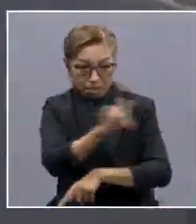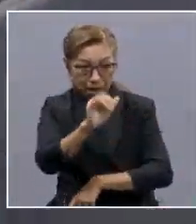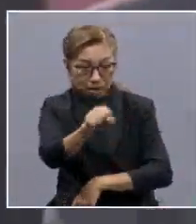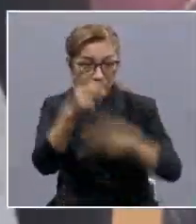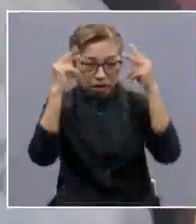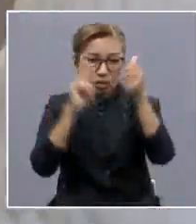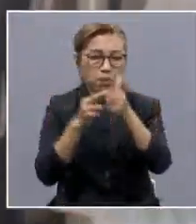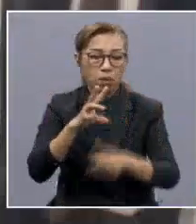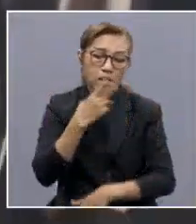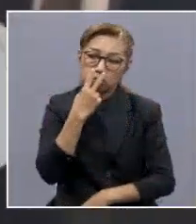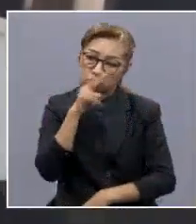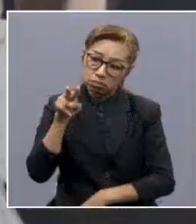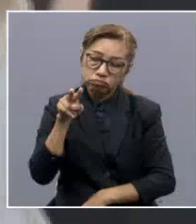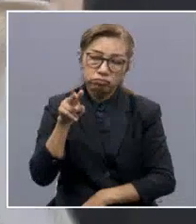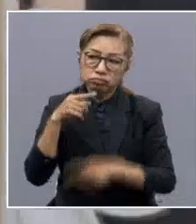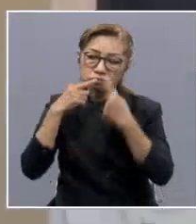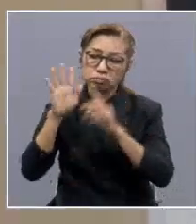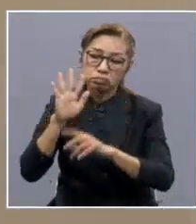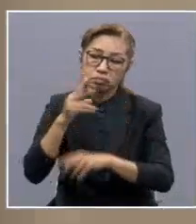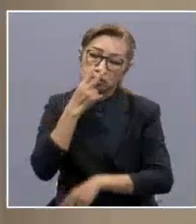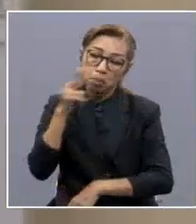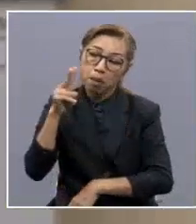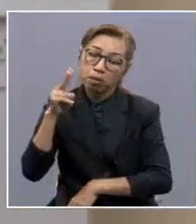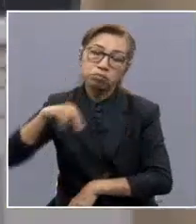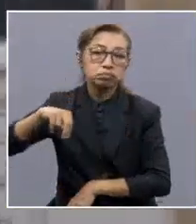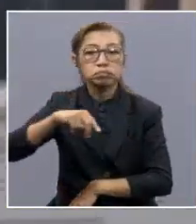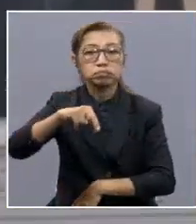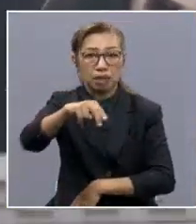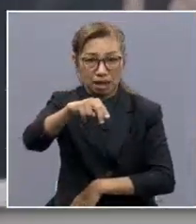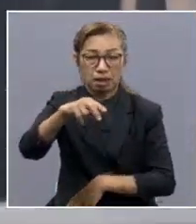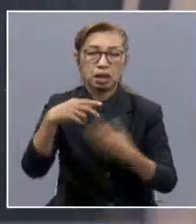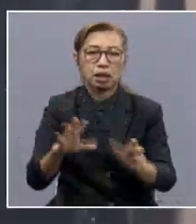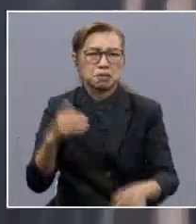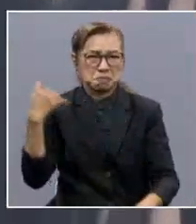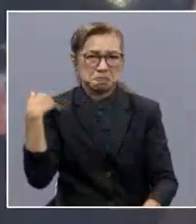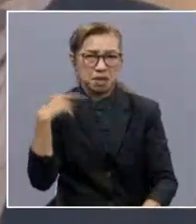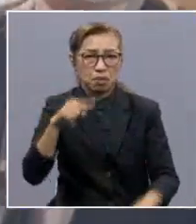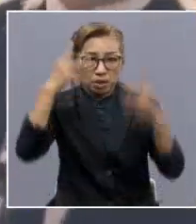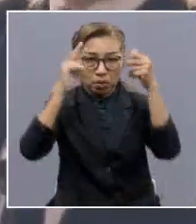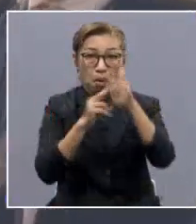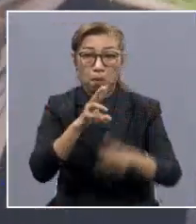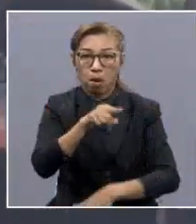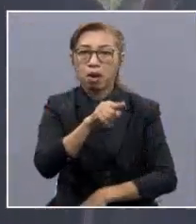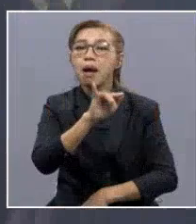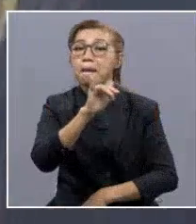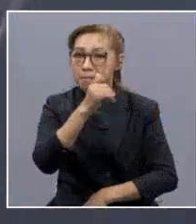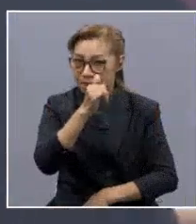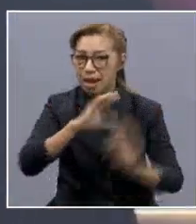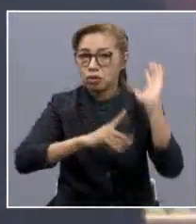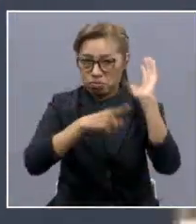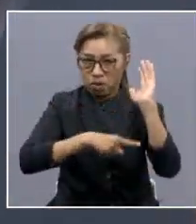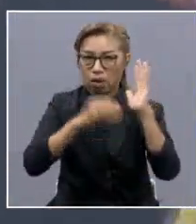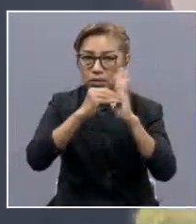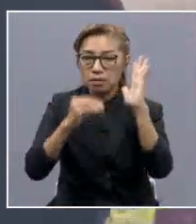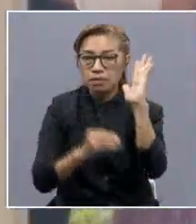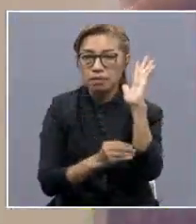วิตรเนี่ยไม่ได้ตอบคำถามนะครับเพียงแต่หันมามองเท่านั้นขณะเดียวกันก็มีรายงานนะครับว่าพลเอกประวิตรเนี่ยอาจจะไปนะที่ชุมพรไป